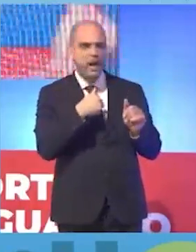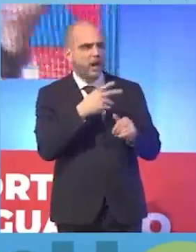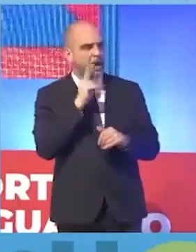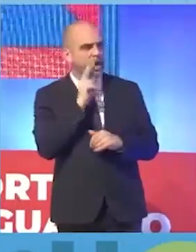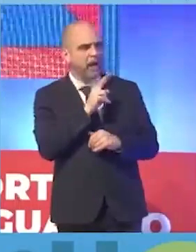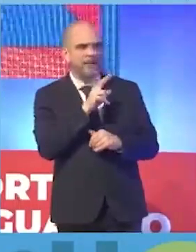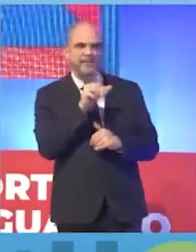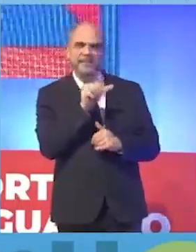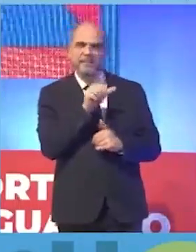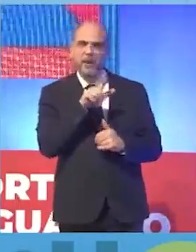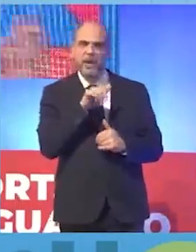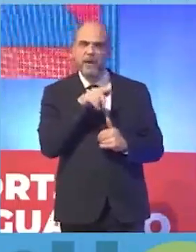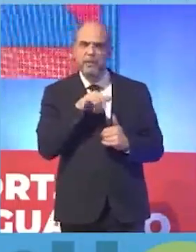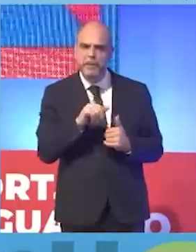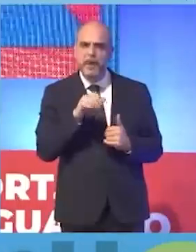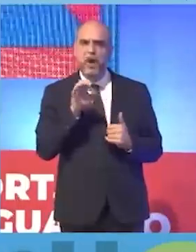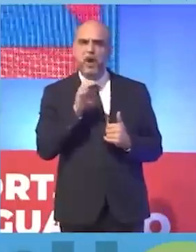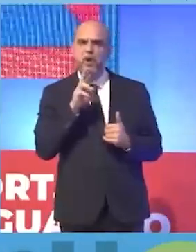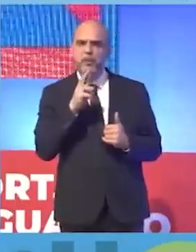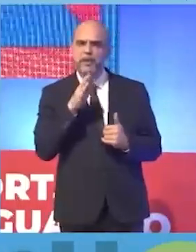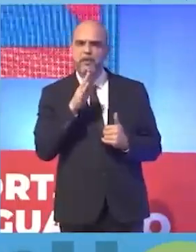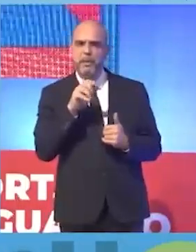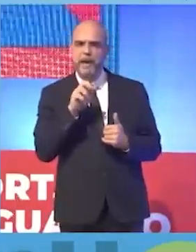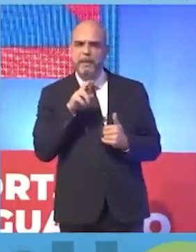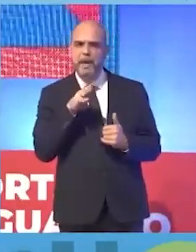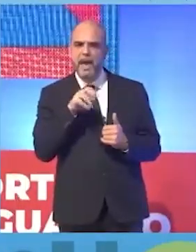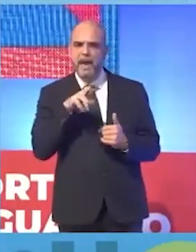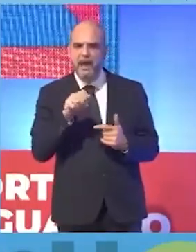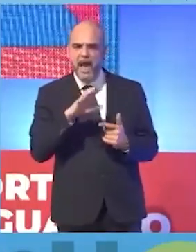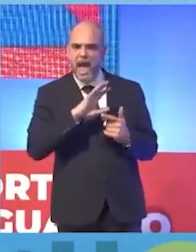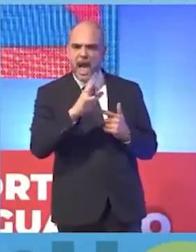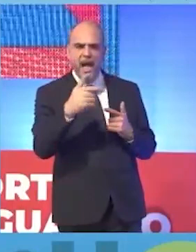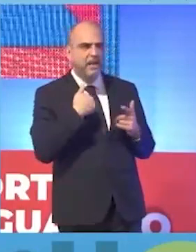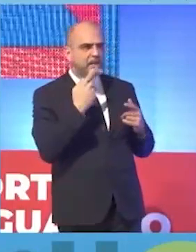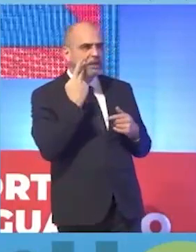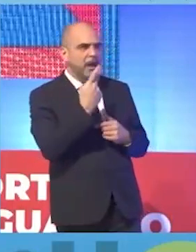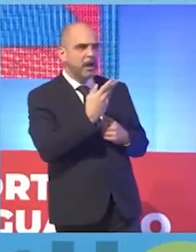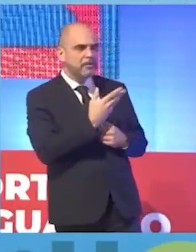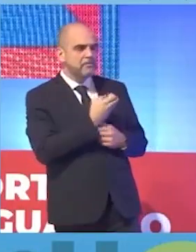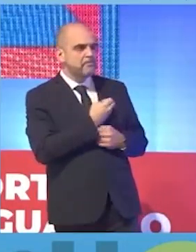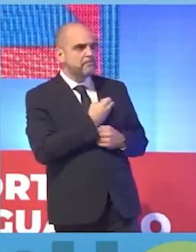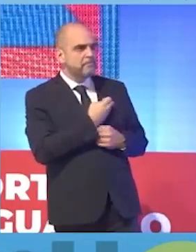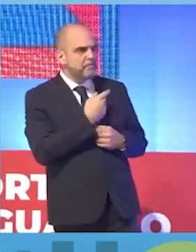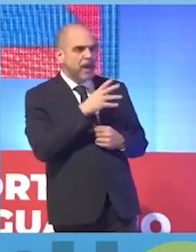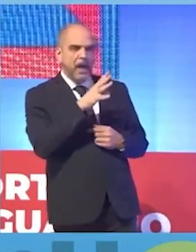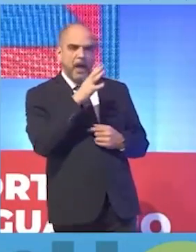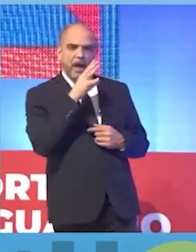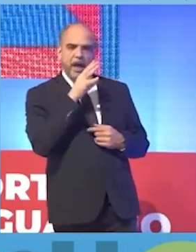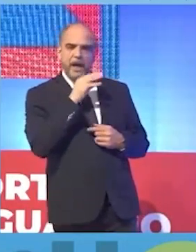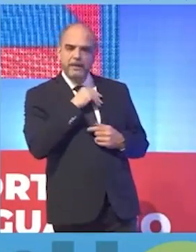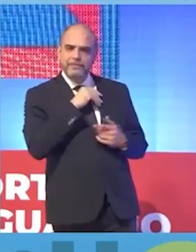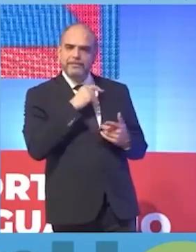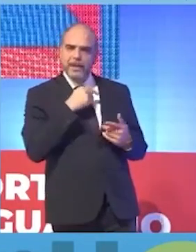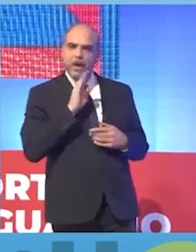Stefano Lippi, Roberto La Barbera e anche altri, e ho chiesto di poter correre anch'io. Nel giro